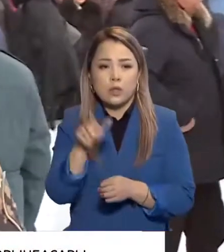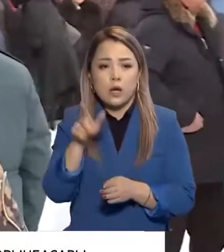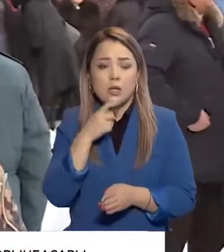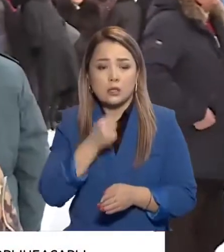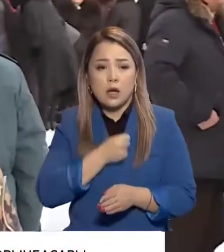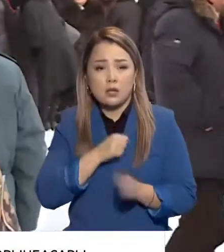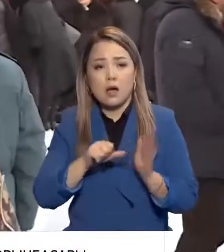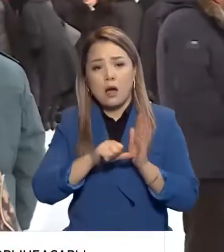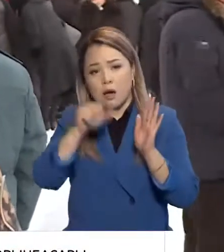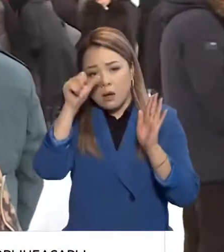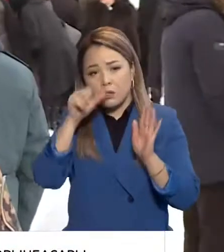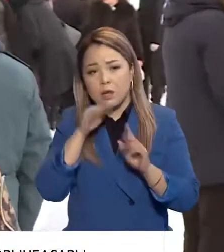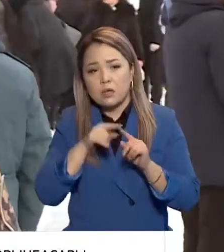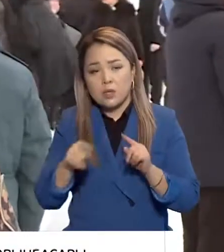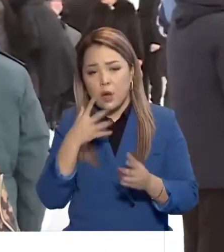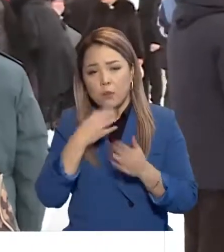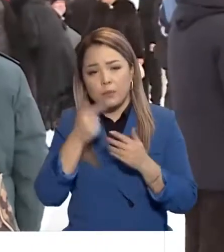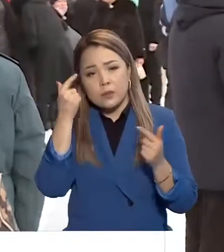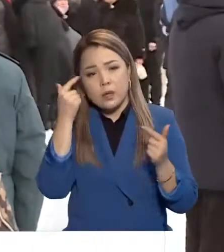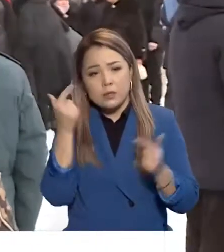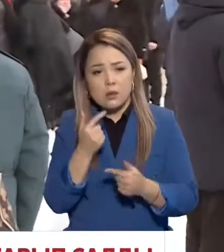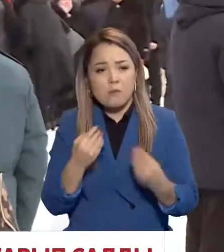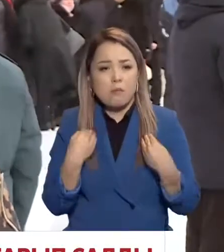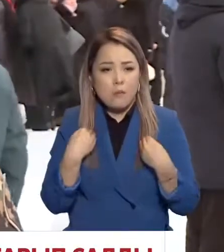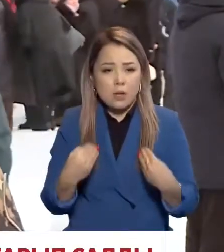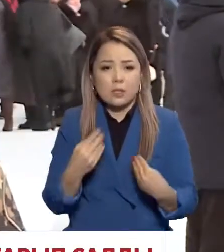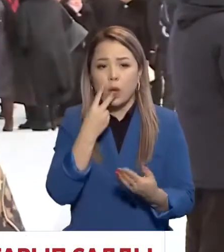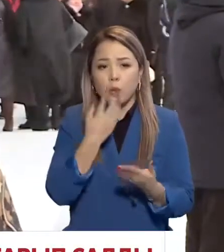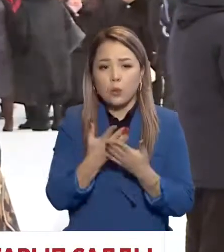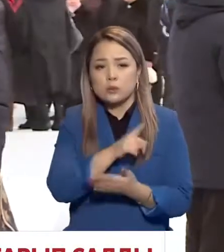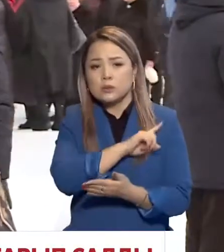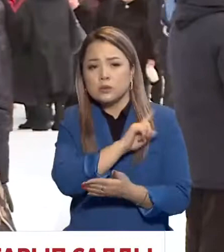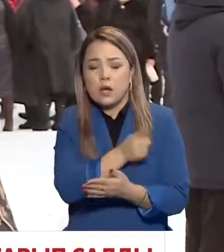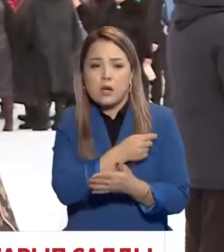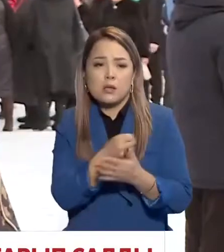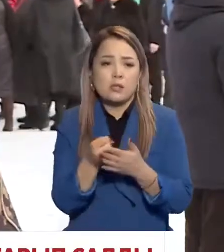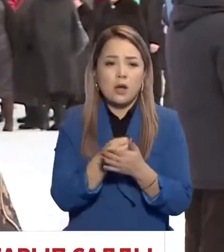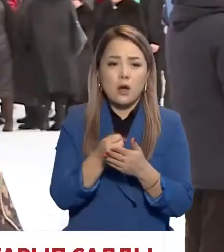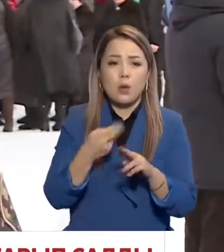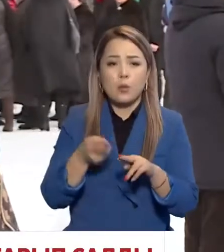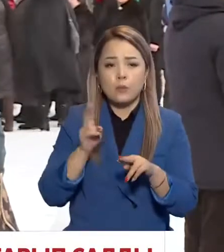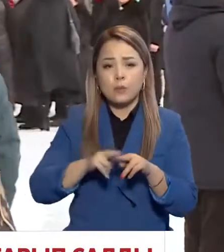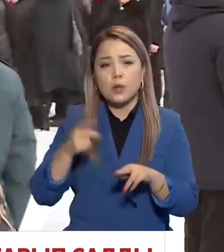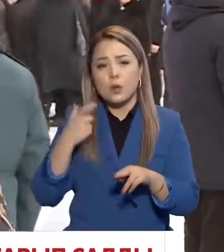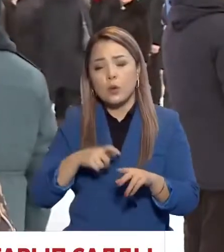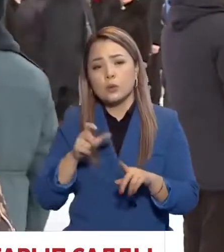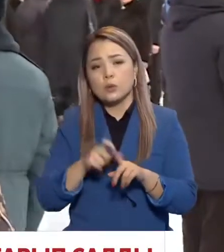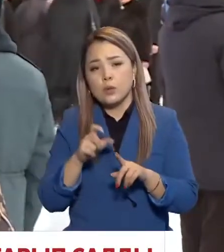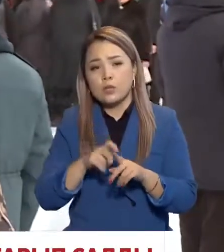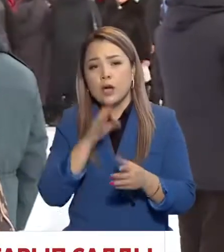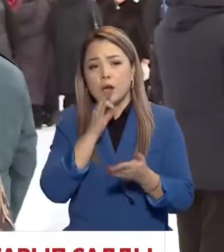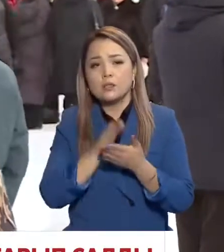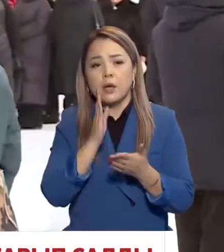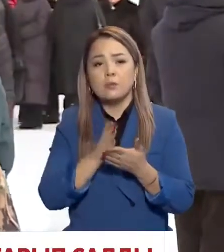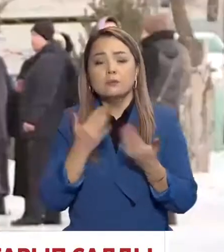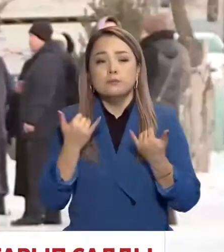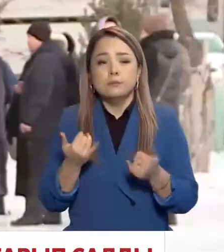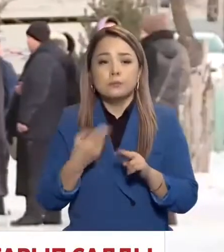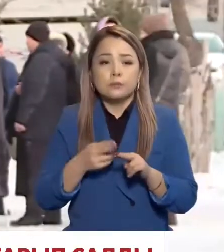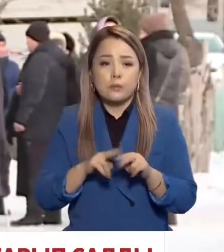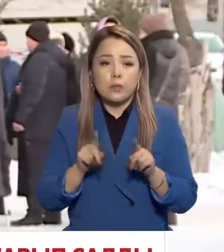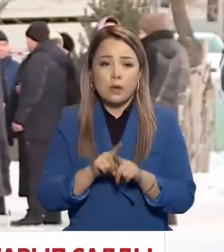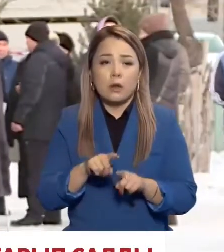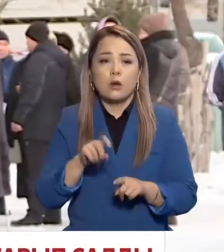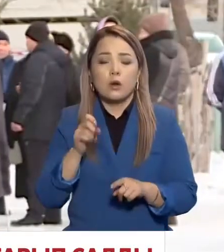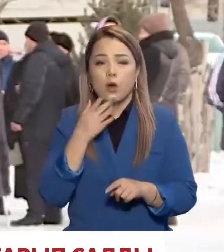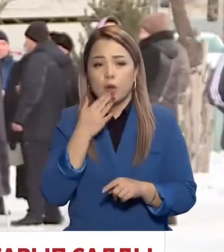жарты жылдың арасында өзінің біліктілігін, батырлығын көрсетіп, міне өзінің ерлігі, бұл сөзсіз ерлік, нағыз ерліктің өзі. Ұлттық